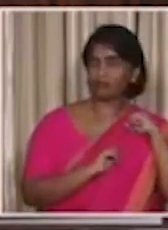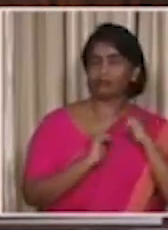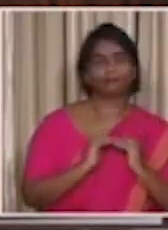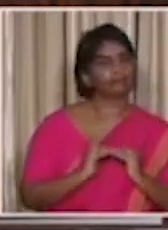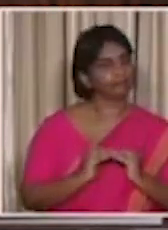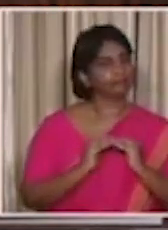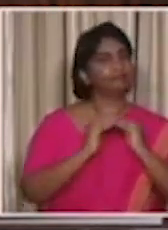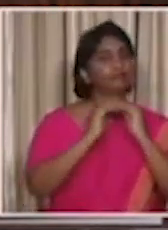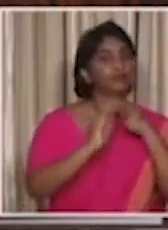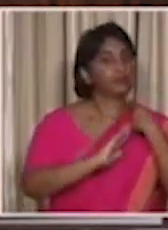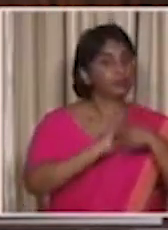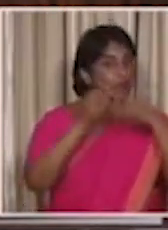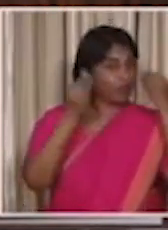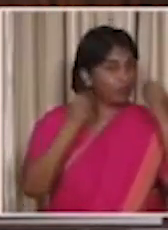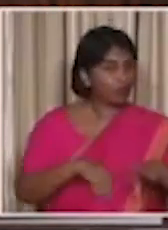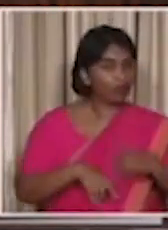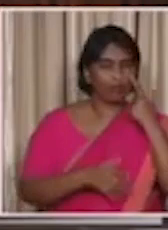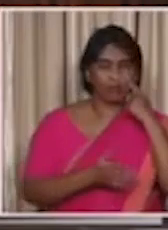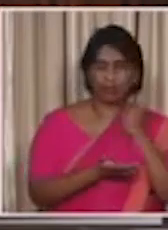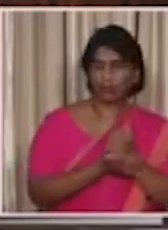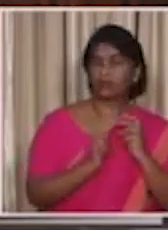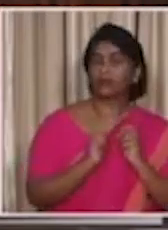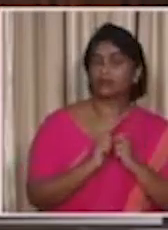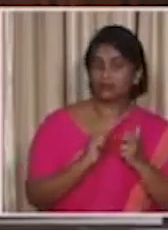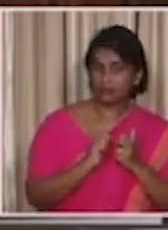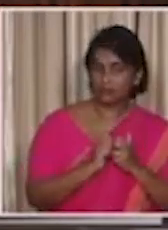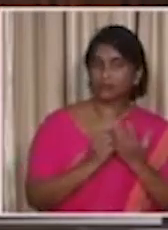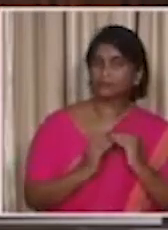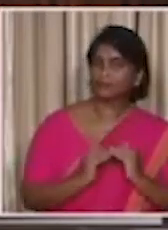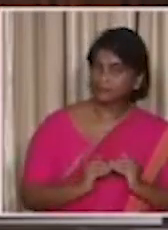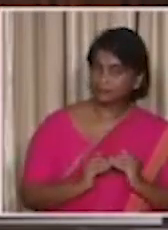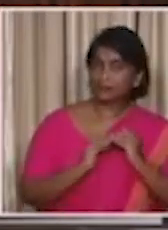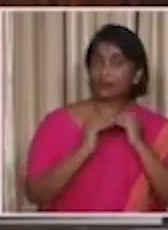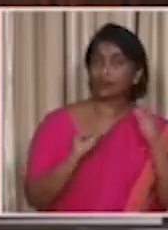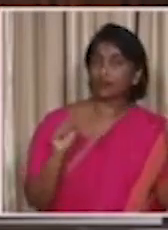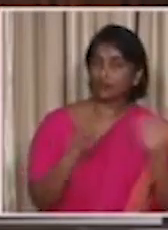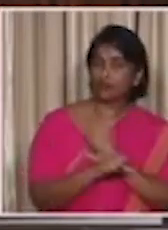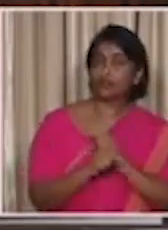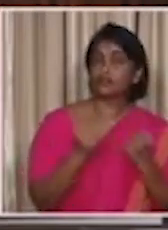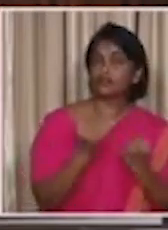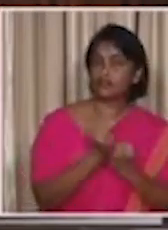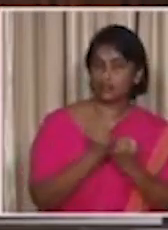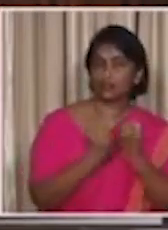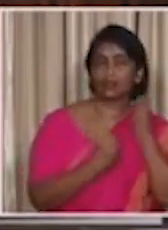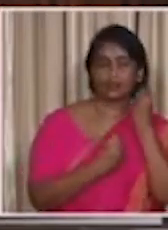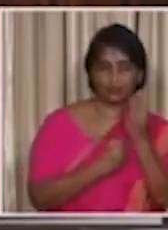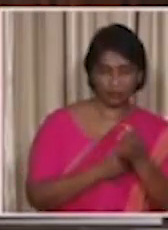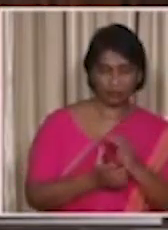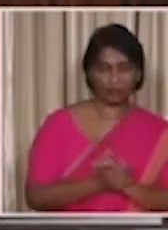යමු. රට වැටි ඇති අසාධ්‍ය තත්ත්වයෙන් ගොඩ ගැනීමට උපරිම සහය දෙමු.